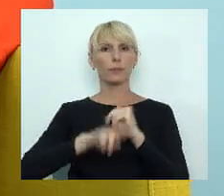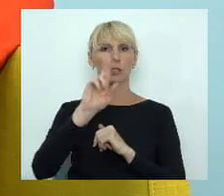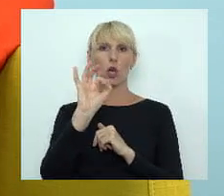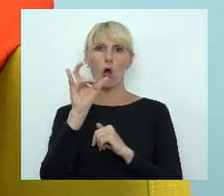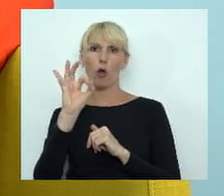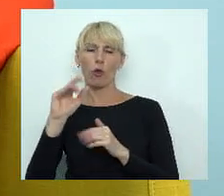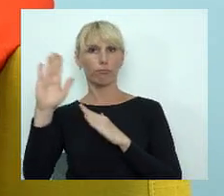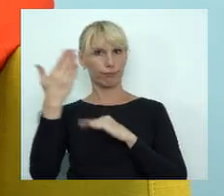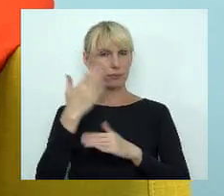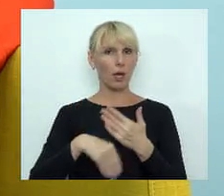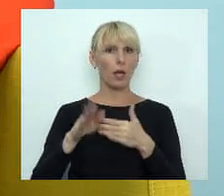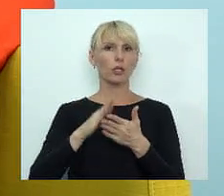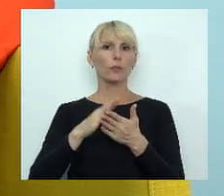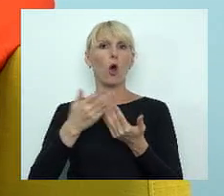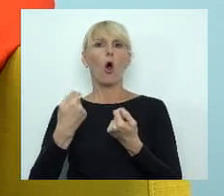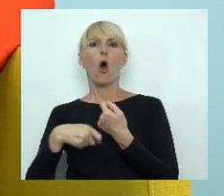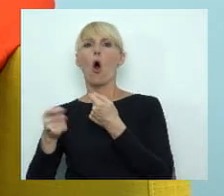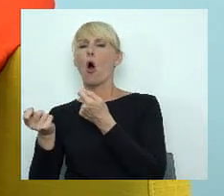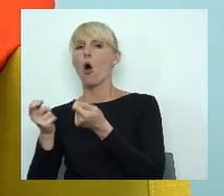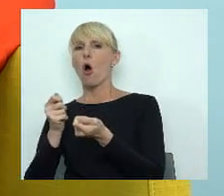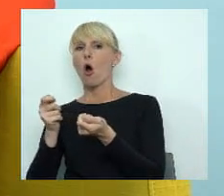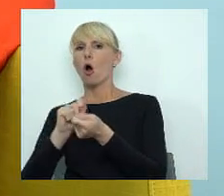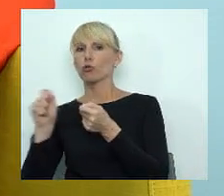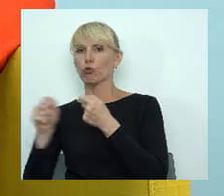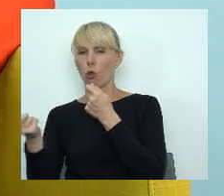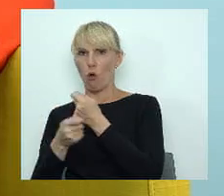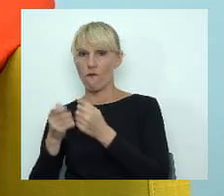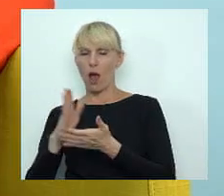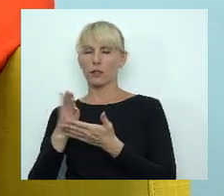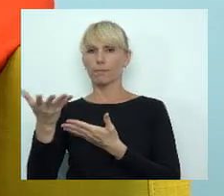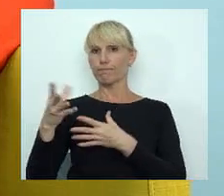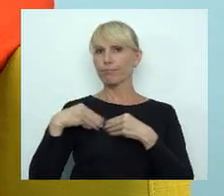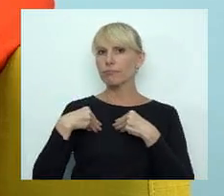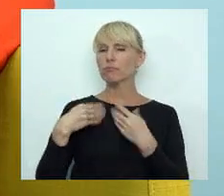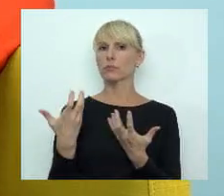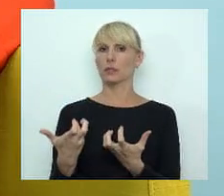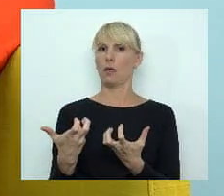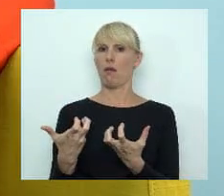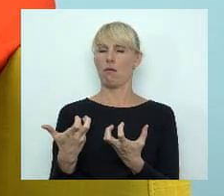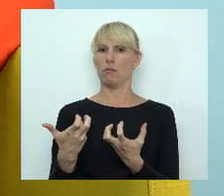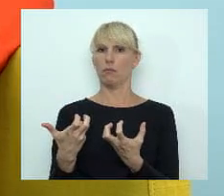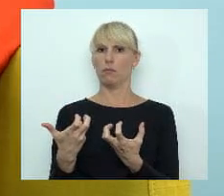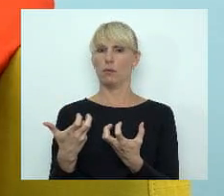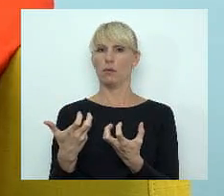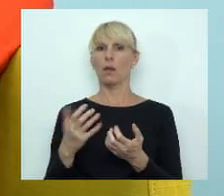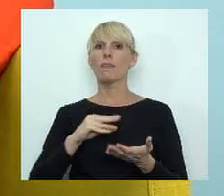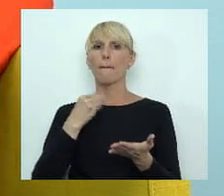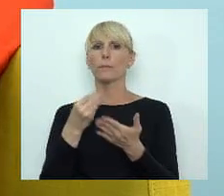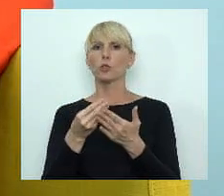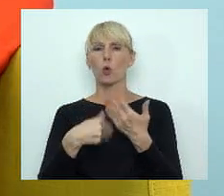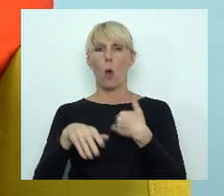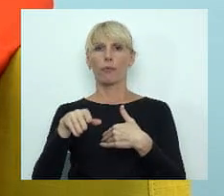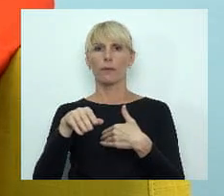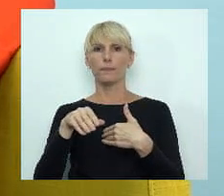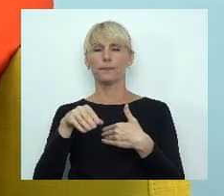żeby dochodzić odszkodowania. A myślę, że jak popatrzymy sobie chociażby na tę praktykę,